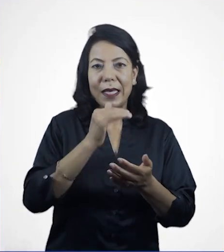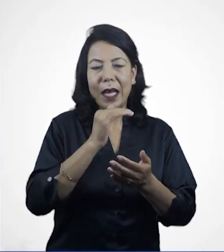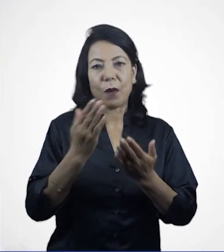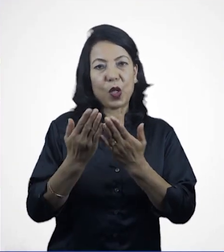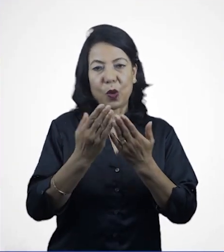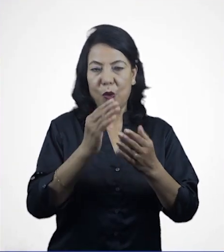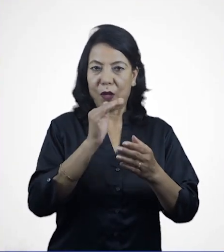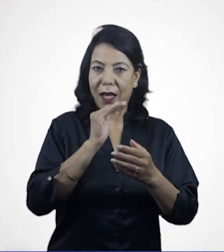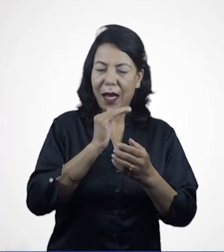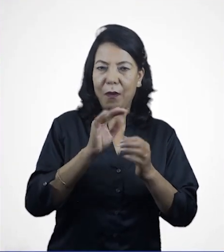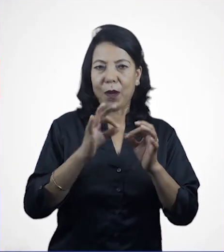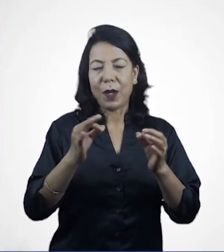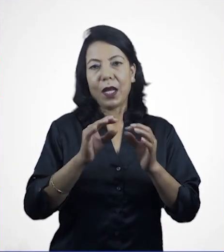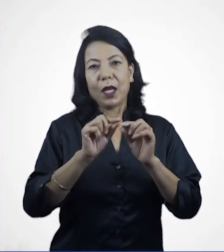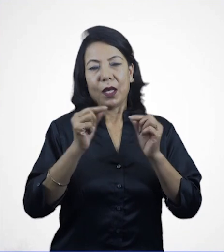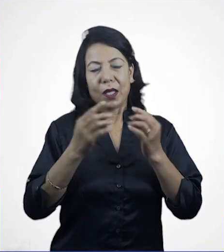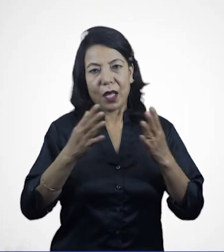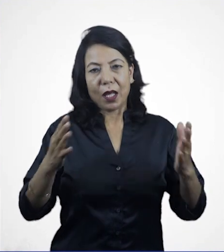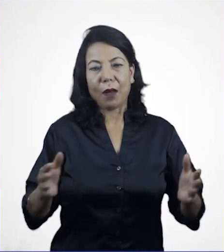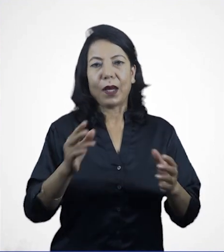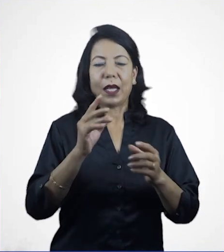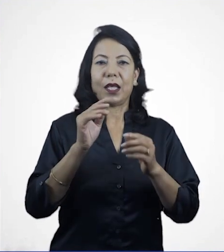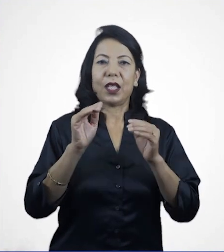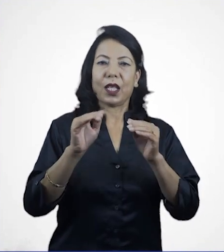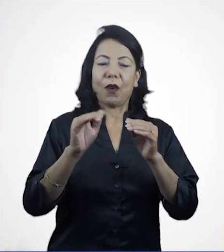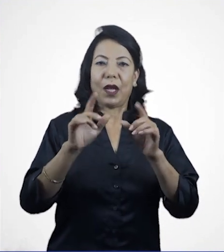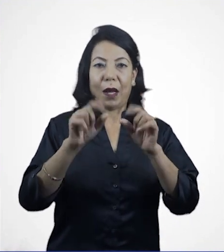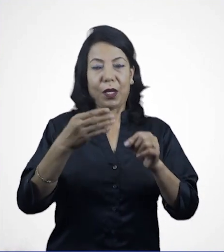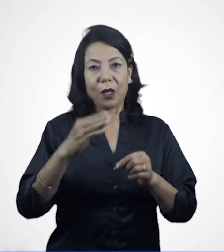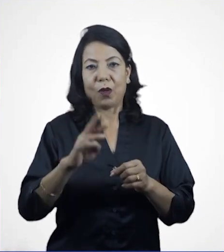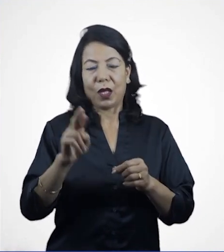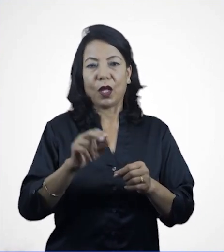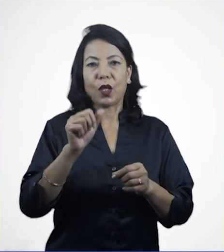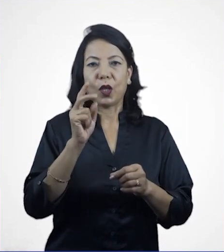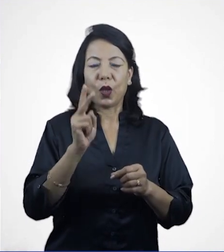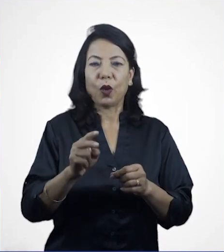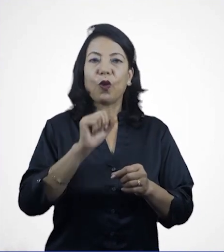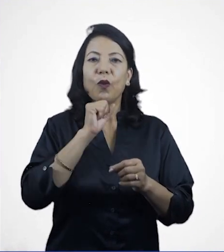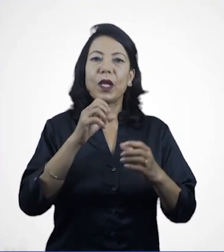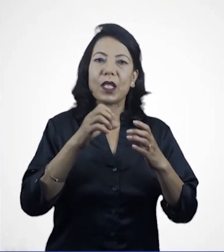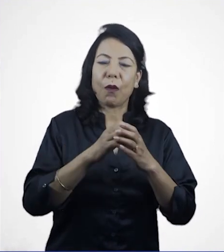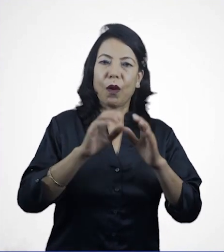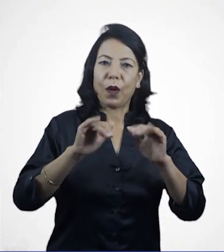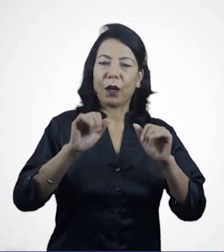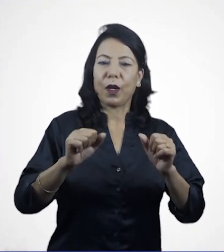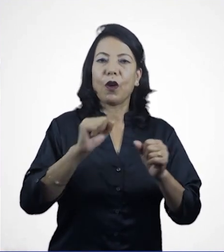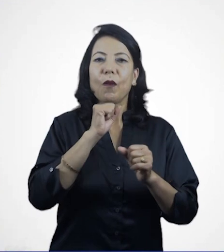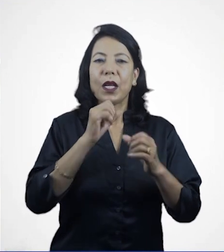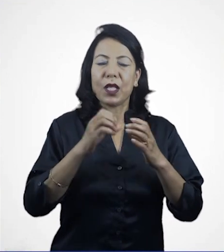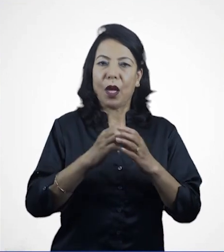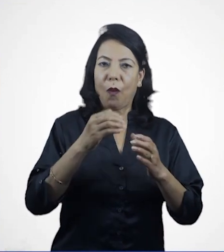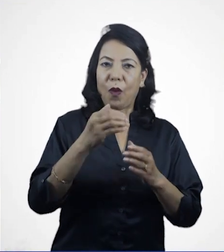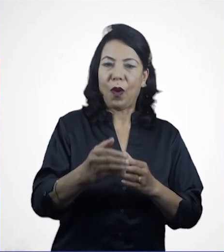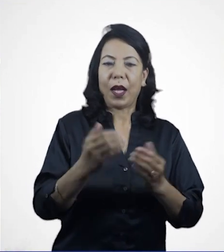अधम ही wide range of teaching, learning हमले करना पर नियून्ख तयों उमेर समुह ठरक फरक उमेर